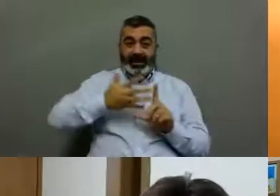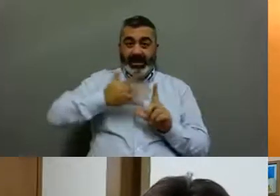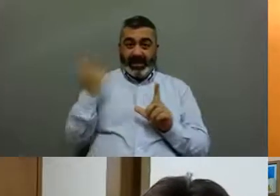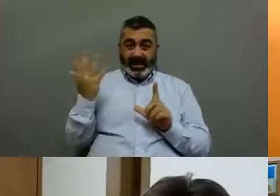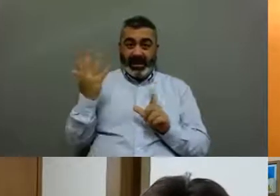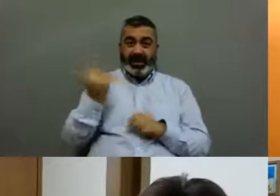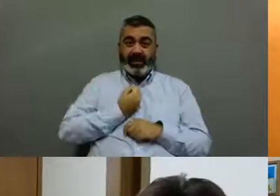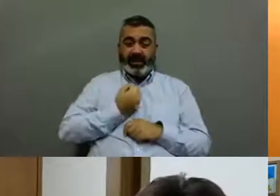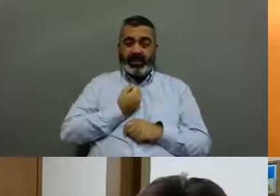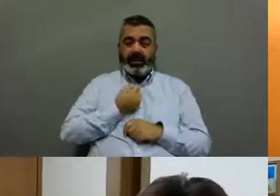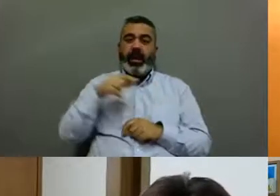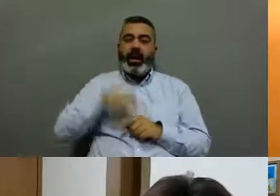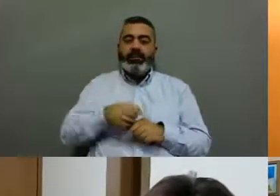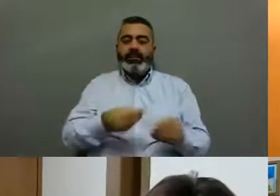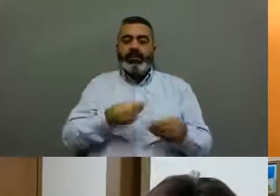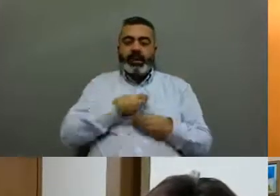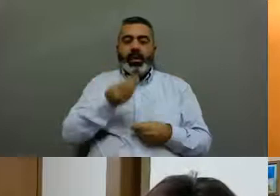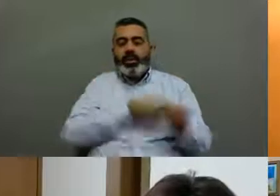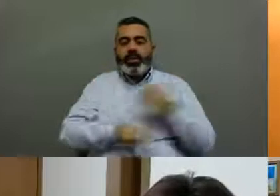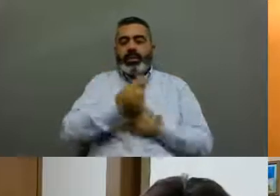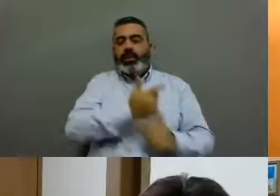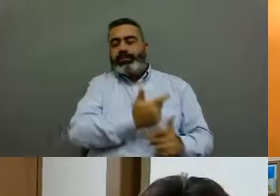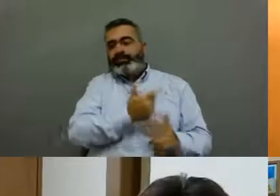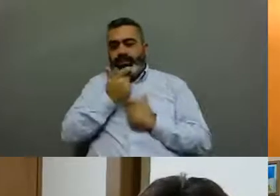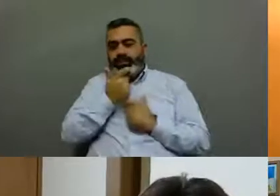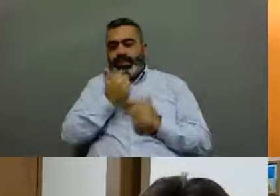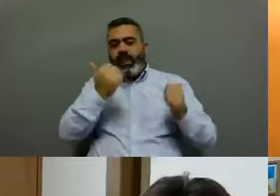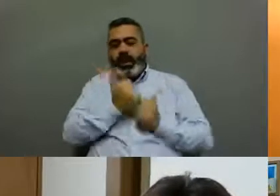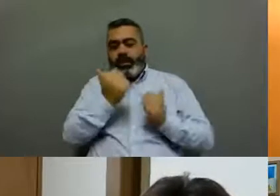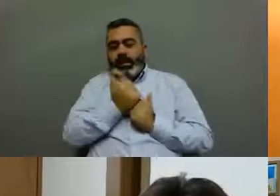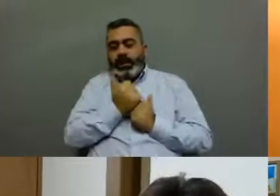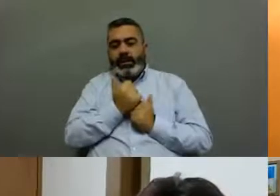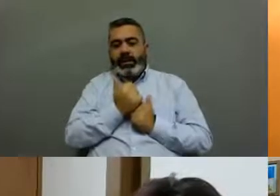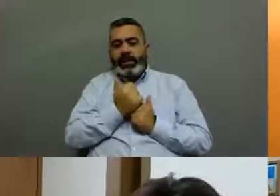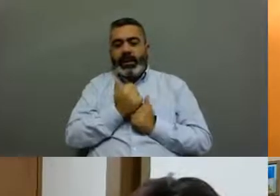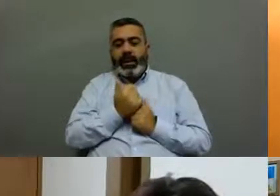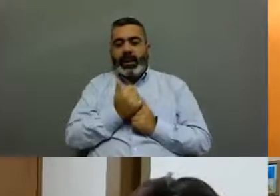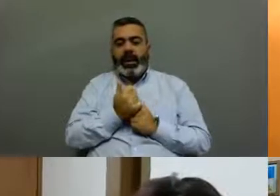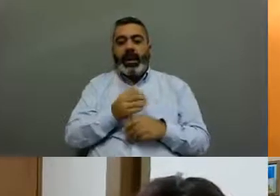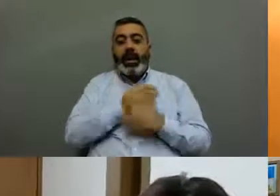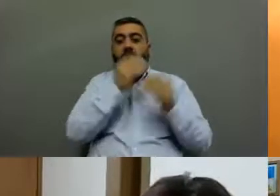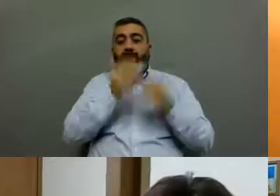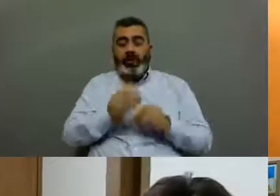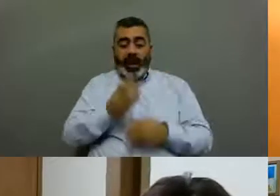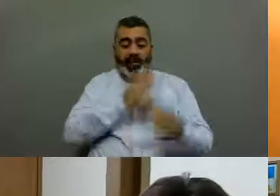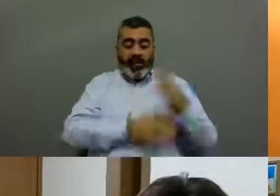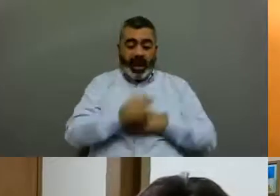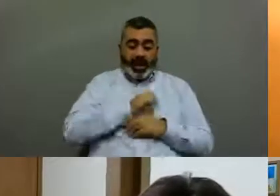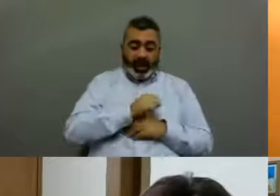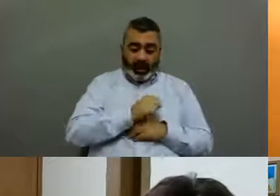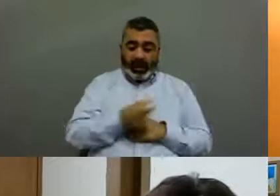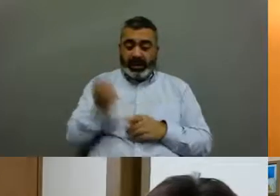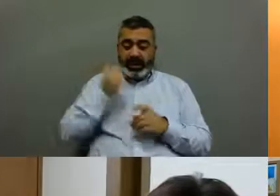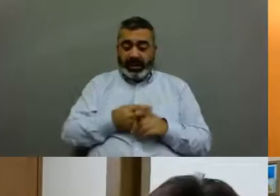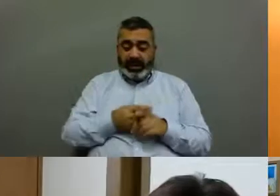έναν επιπλέον παράγοντα κοινωνικού αποκλεισμού και καταπίεσης και η αναπηροφοβία και οι μη συμπεριληπτικές προς